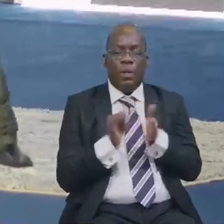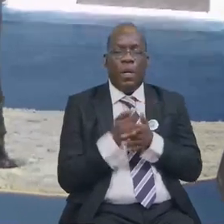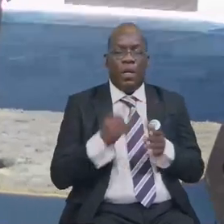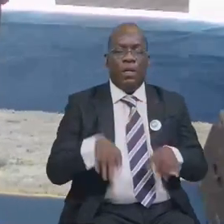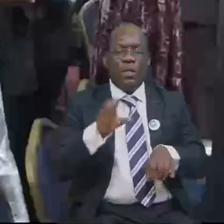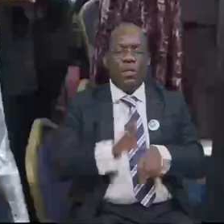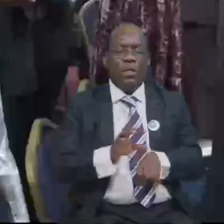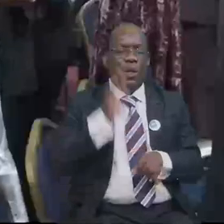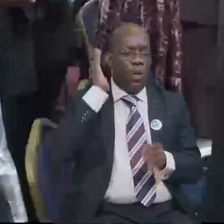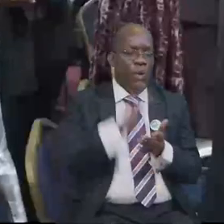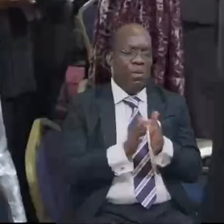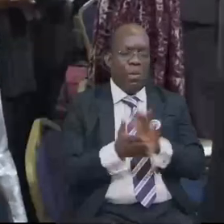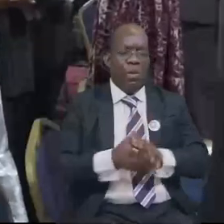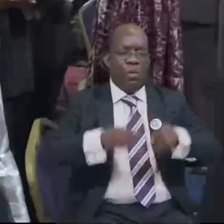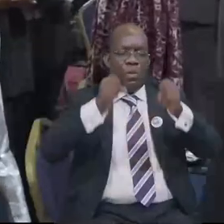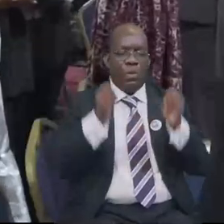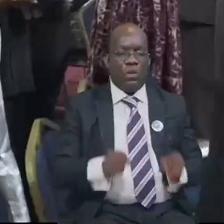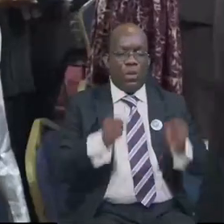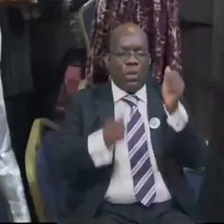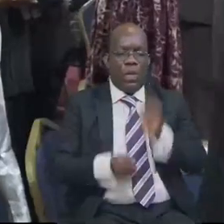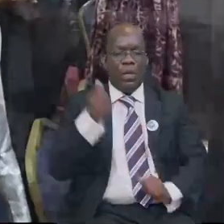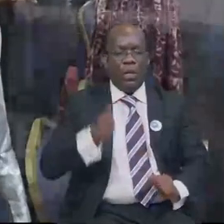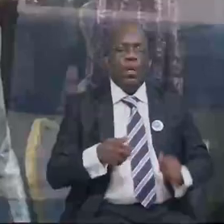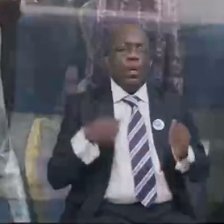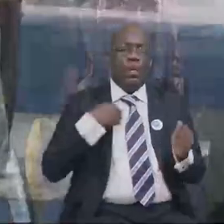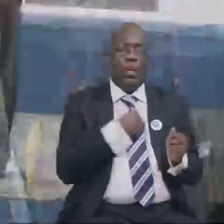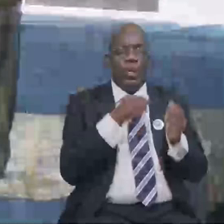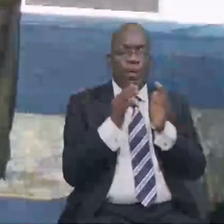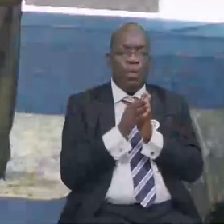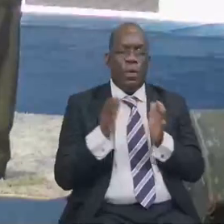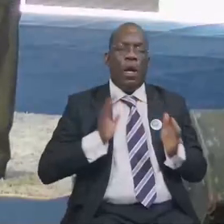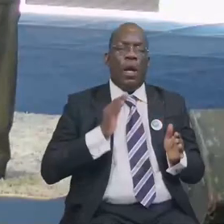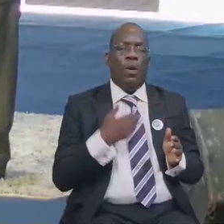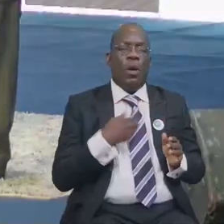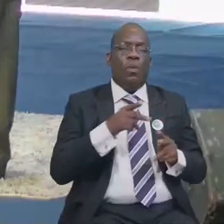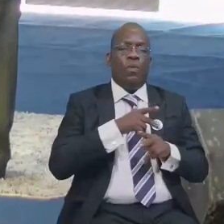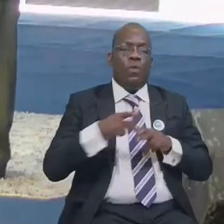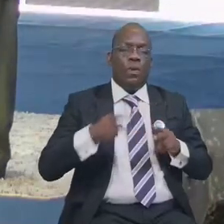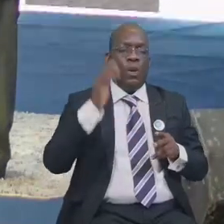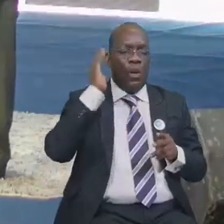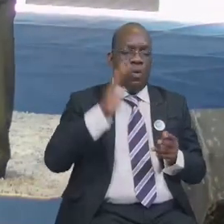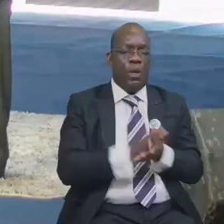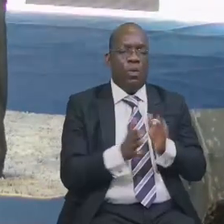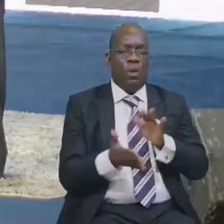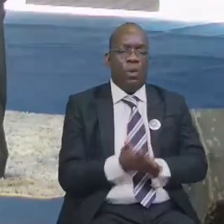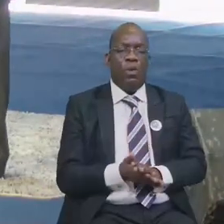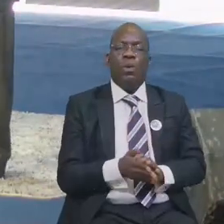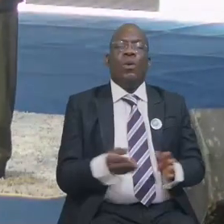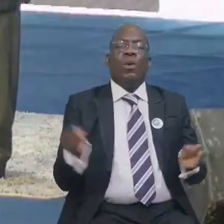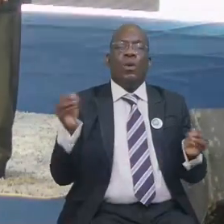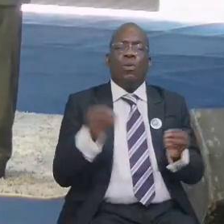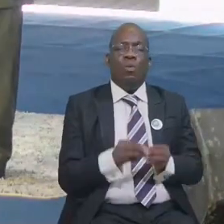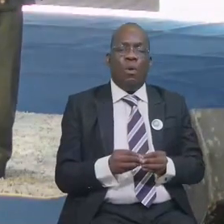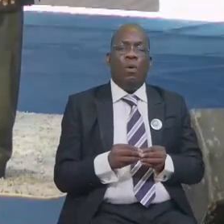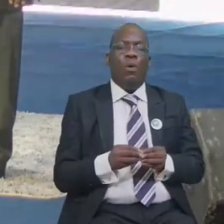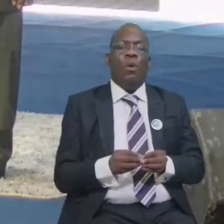que l'Église soit plus forte. Nous prions que nos professionnels soient plus